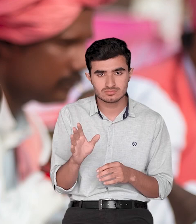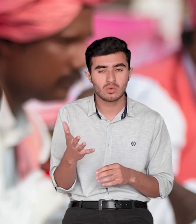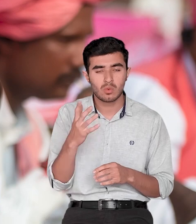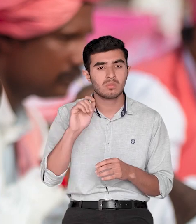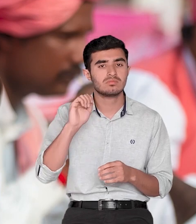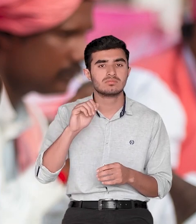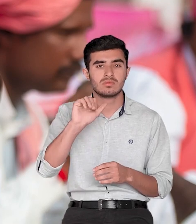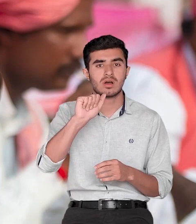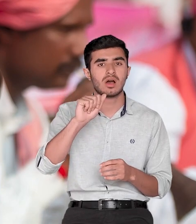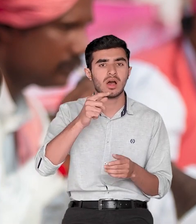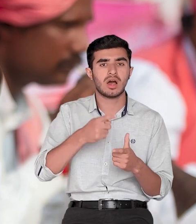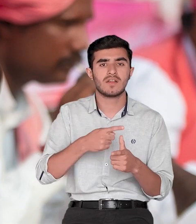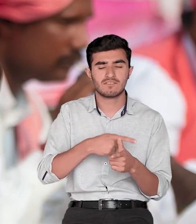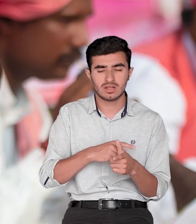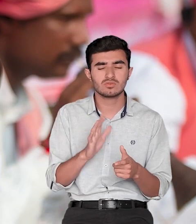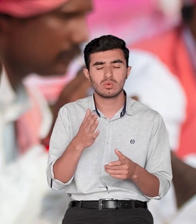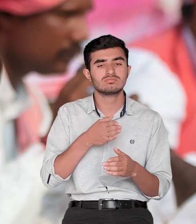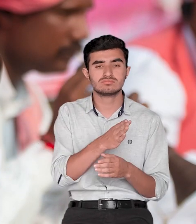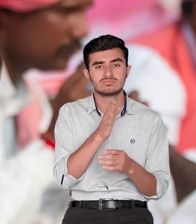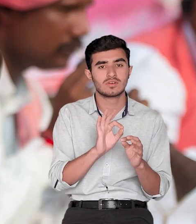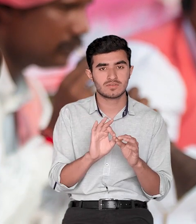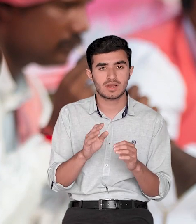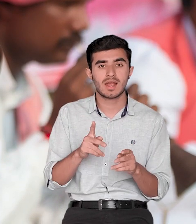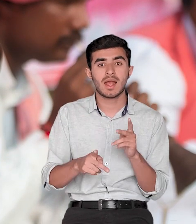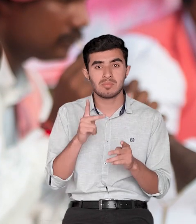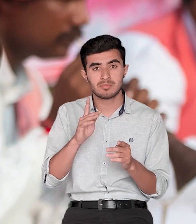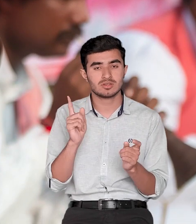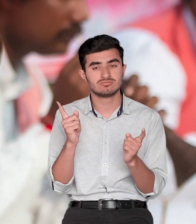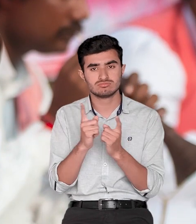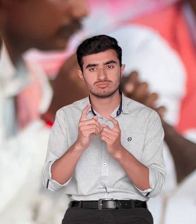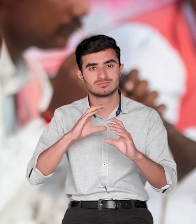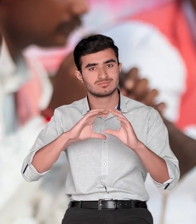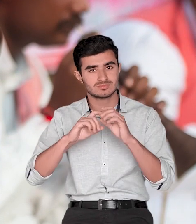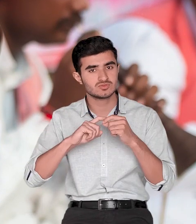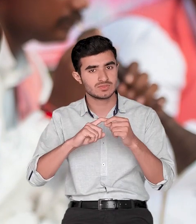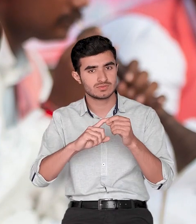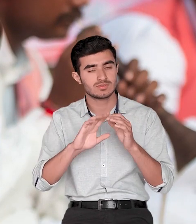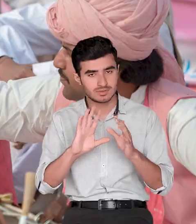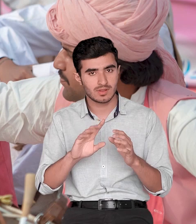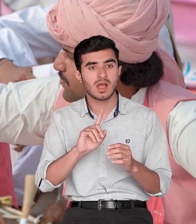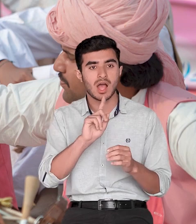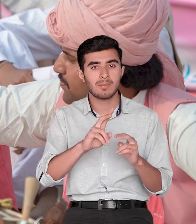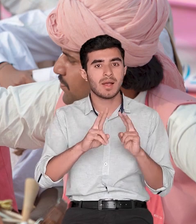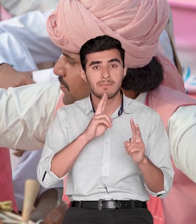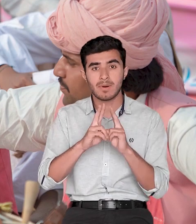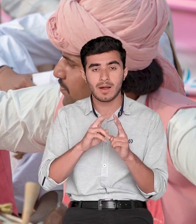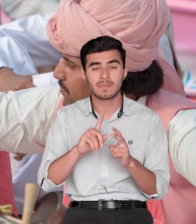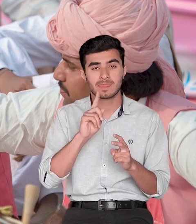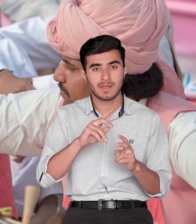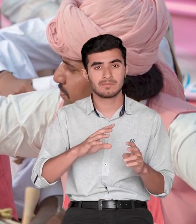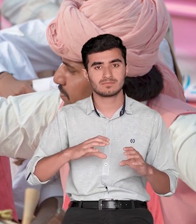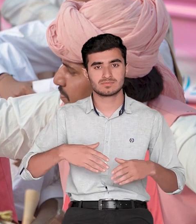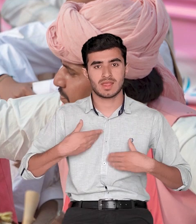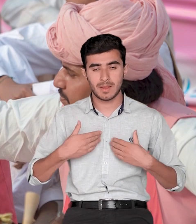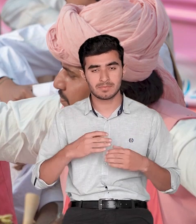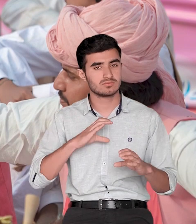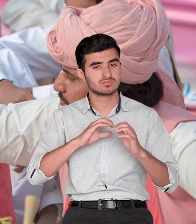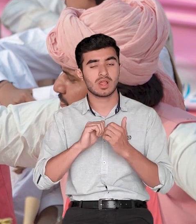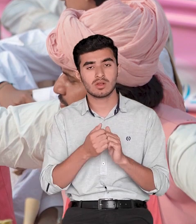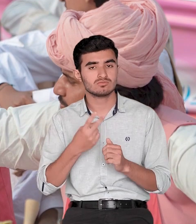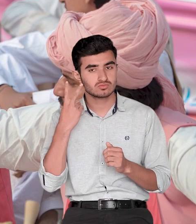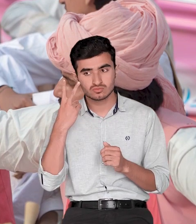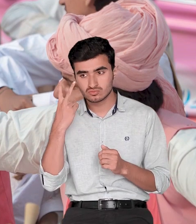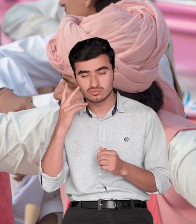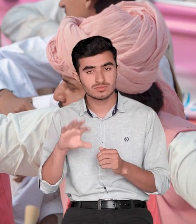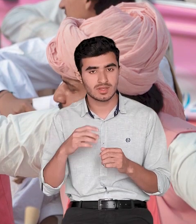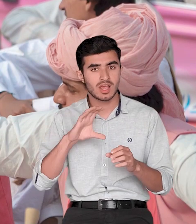है। उनके पहनावे, उनकी बातें, उनका डायलेक्ट सुनने को मिलता है, देखने को मिलता है। और फिर वो लोग जो उनके लोकल